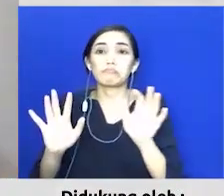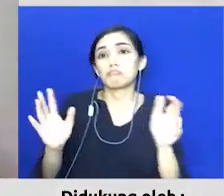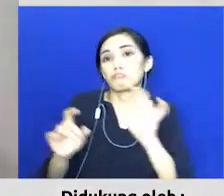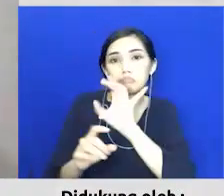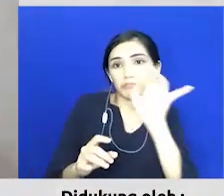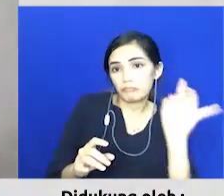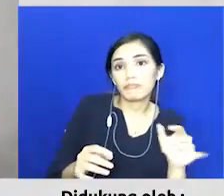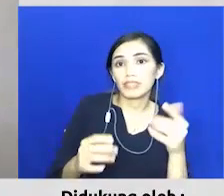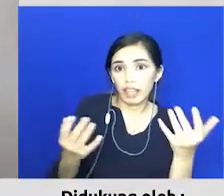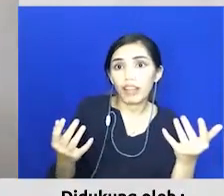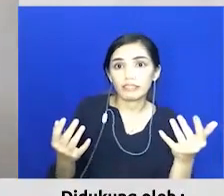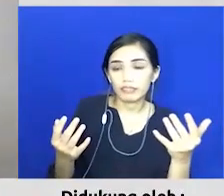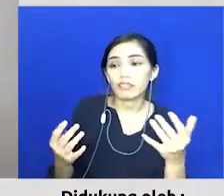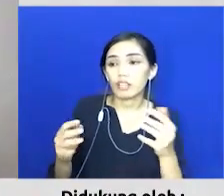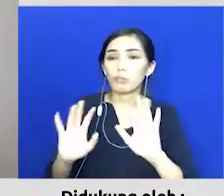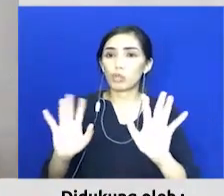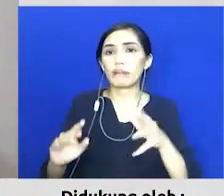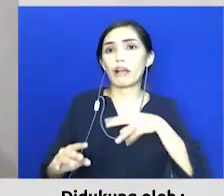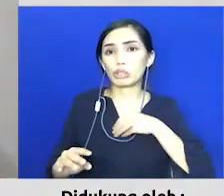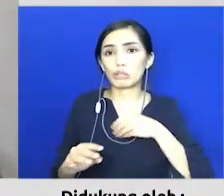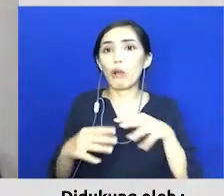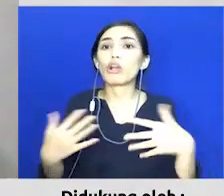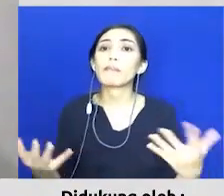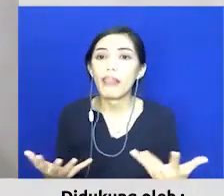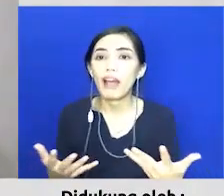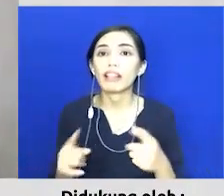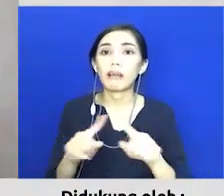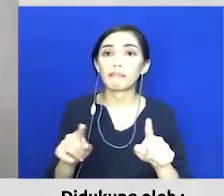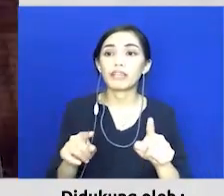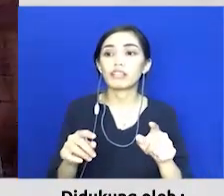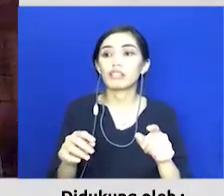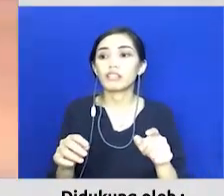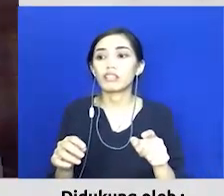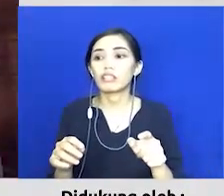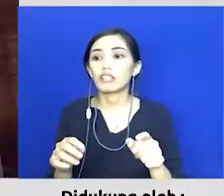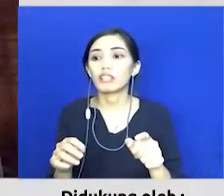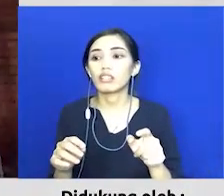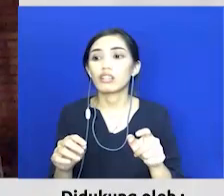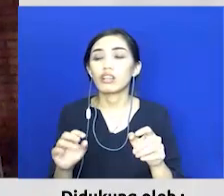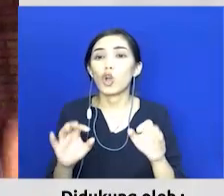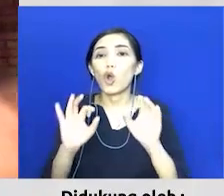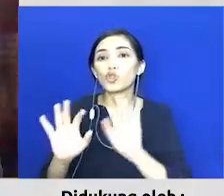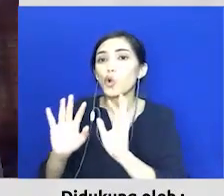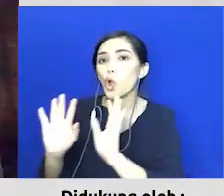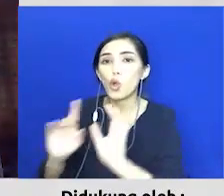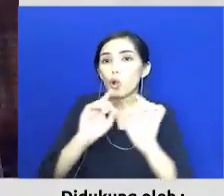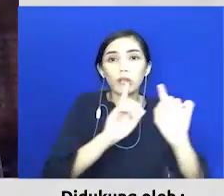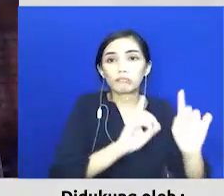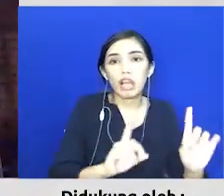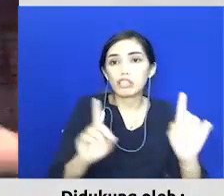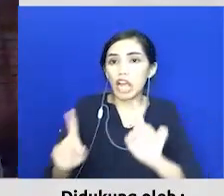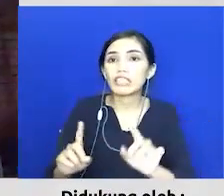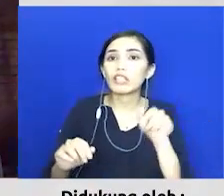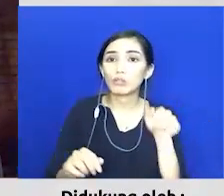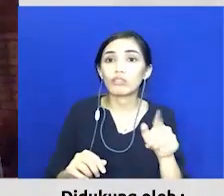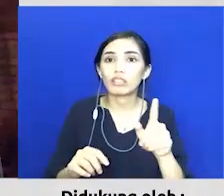ngono itu kan beneran terjadi dalam bentuk terburuknya pada saat Orde Baru. Di semua dimensi kehidupan, dan film itu dapat dampak